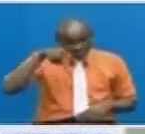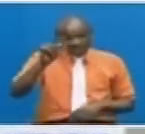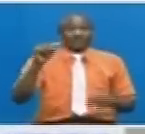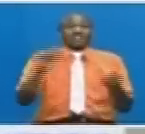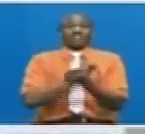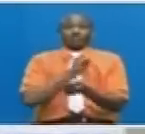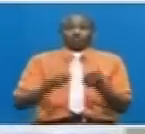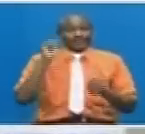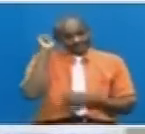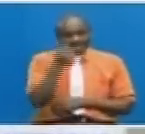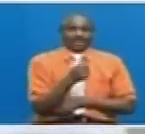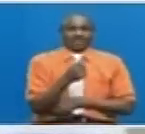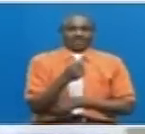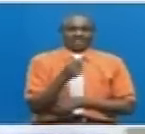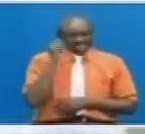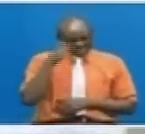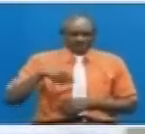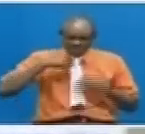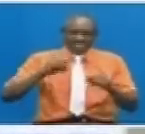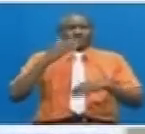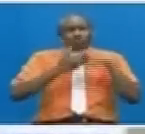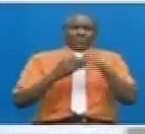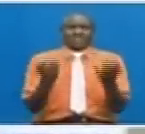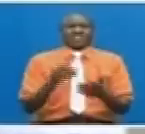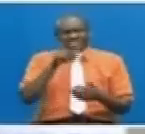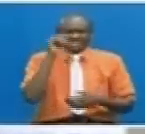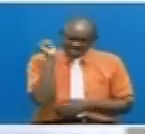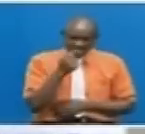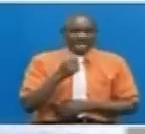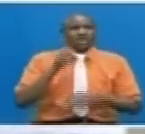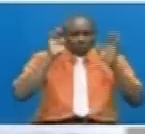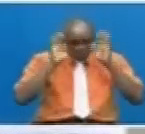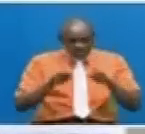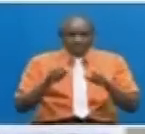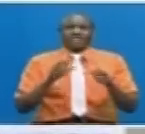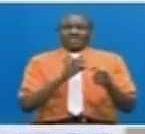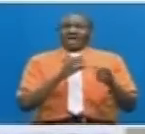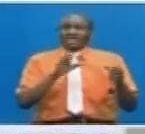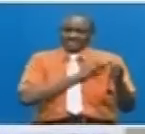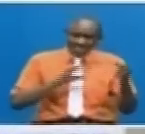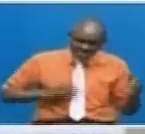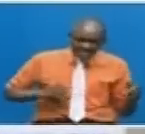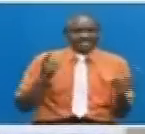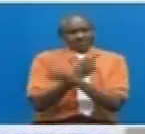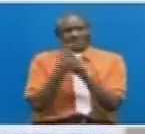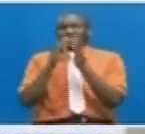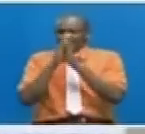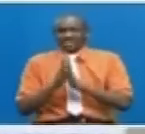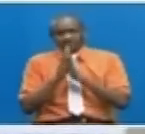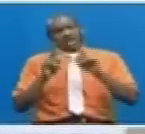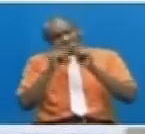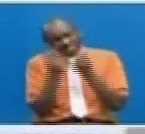anaharibu Kenya ambayo tunaijenga, ambayo ni Kenya ambayo Waislamu wa Kristo na madini na makabila